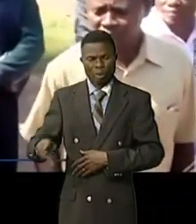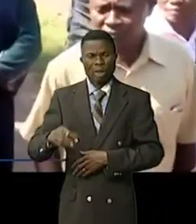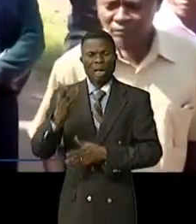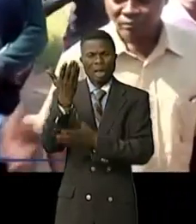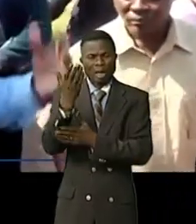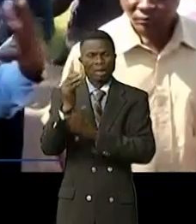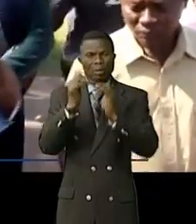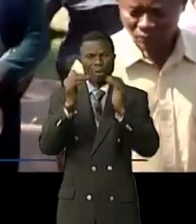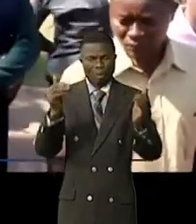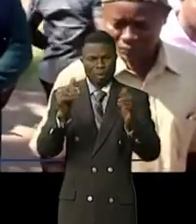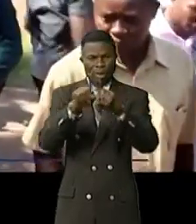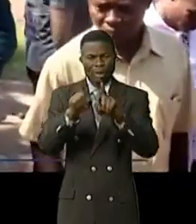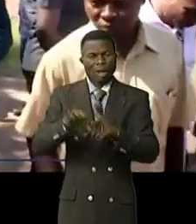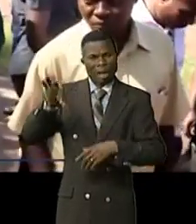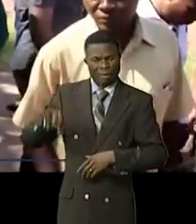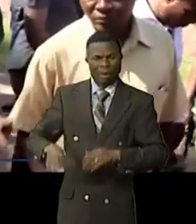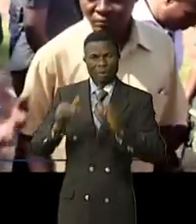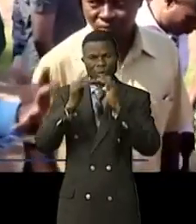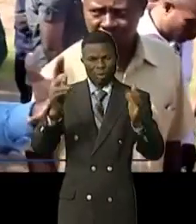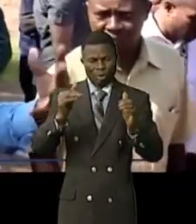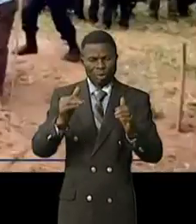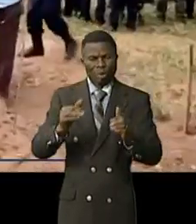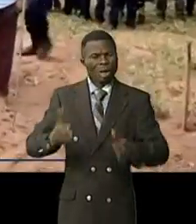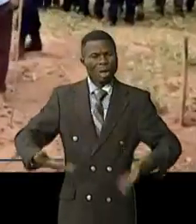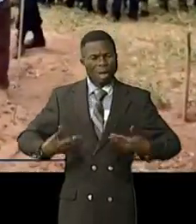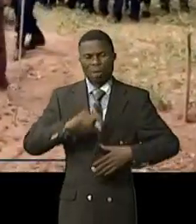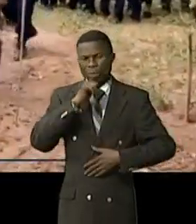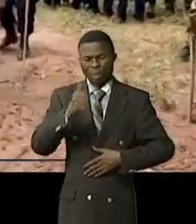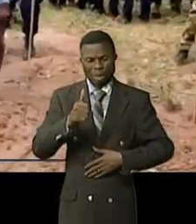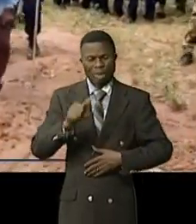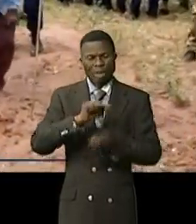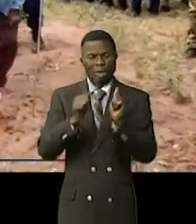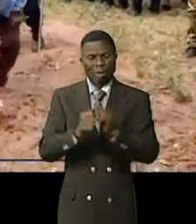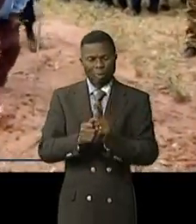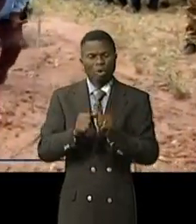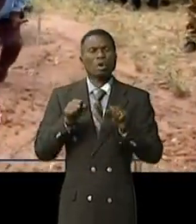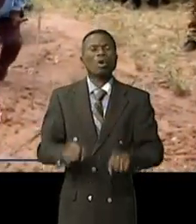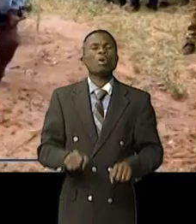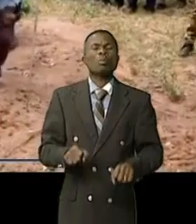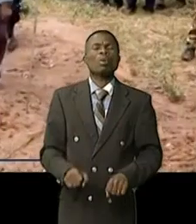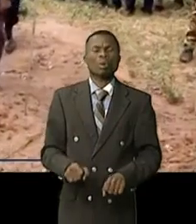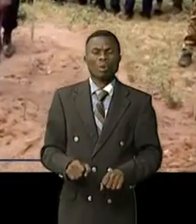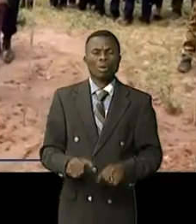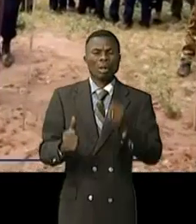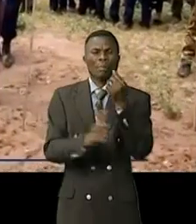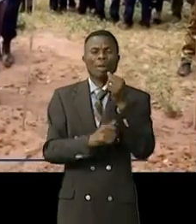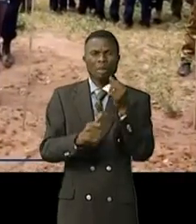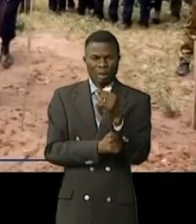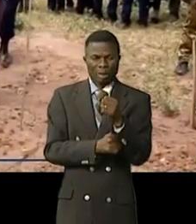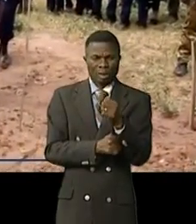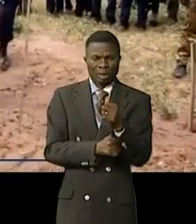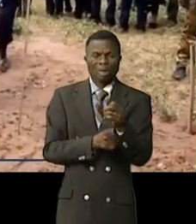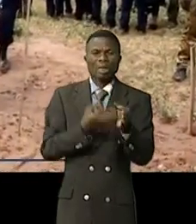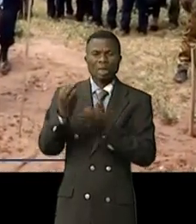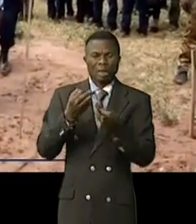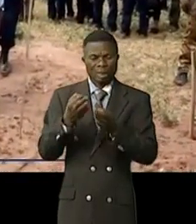la paix et ses avantages et a condamné avec la dernière énergie tout ce qui est arrivé, surtout la mort des personnes dont il a fleuri